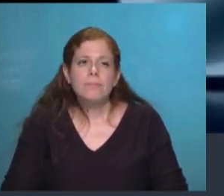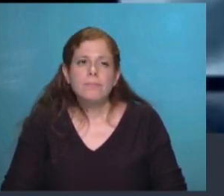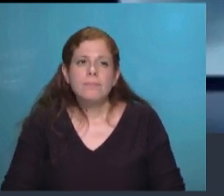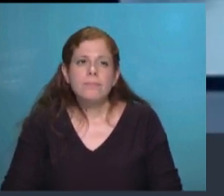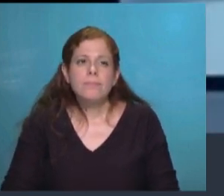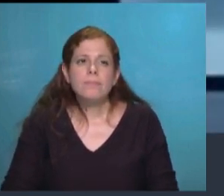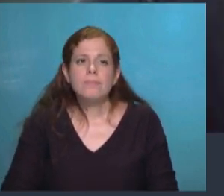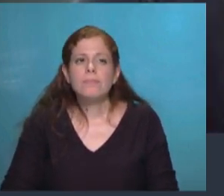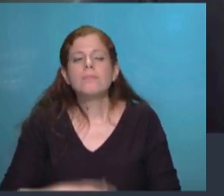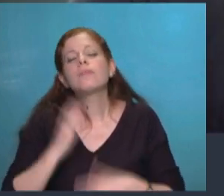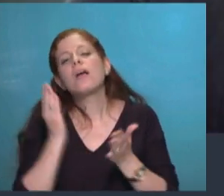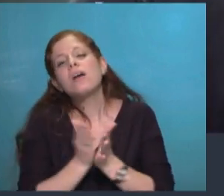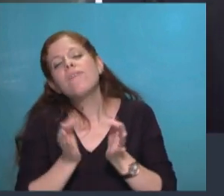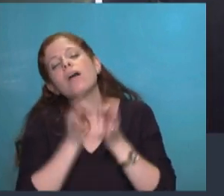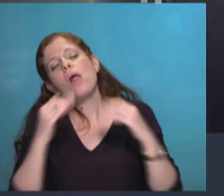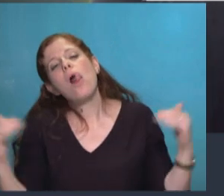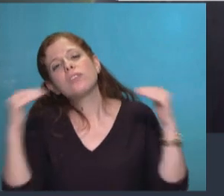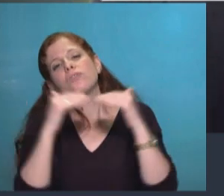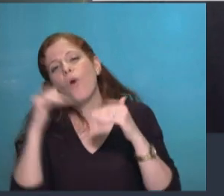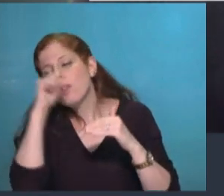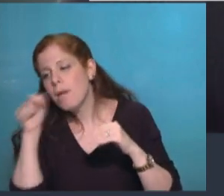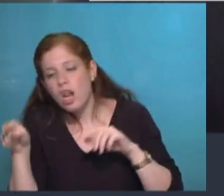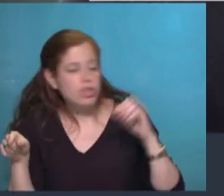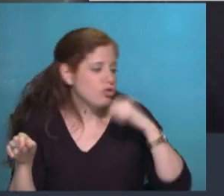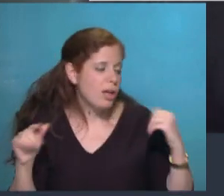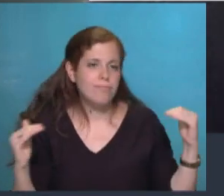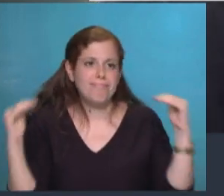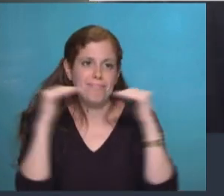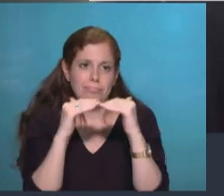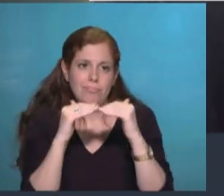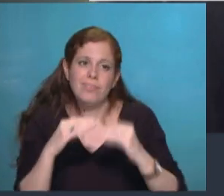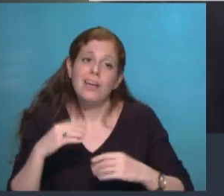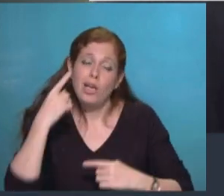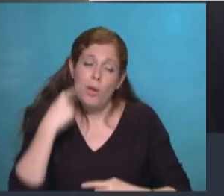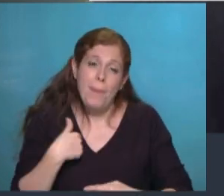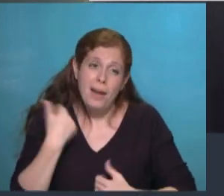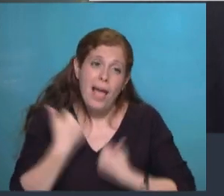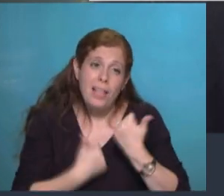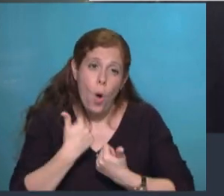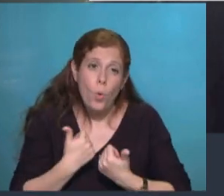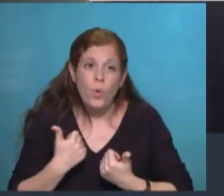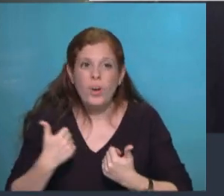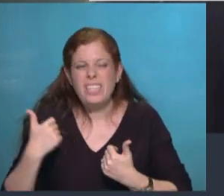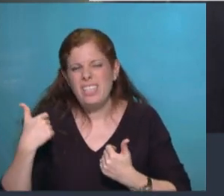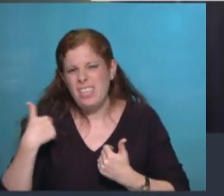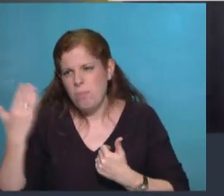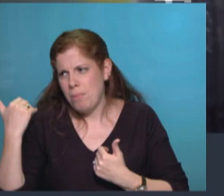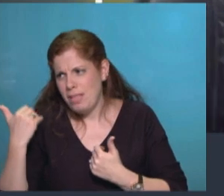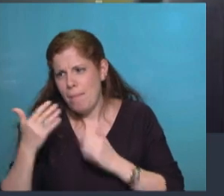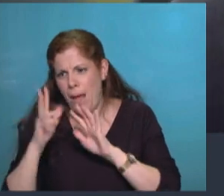2016. They already started to compare the my song, so for me the big competition between me 2016 and me